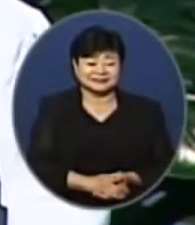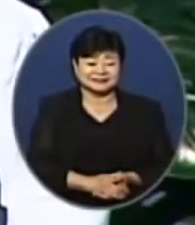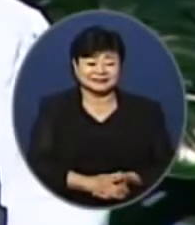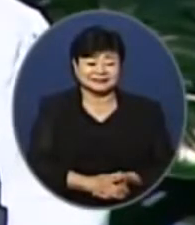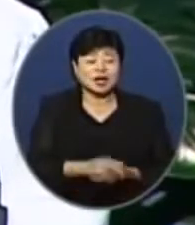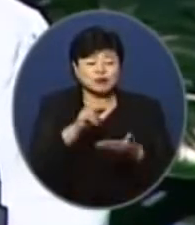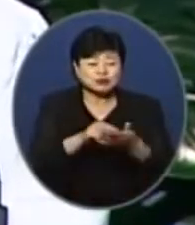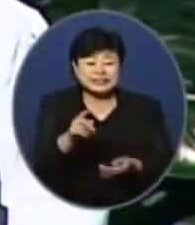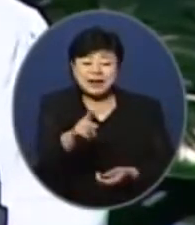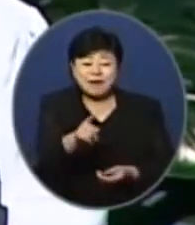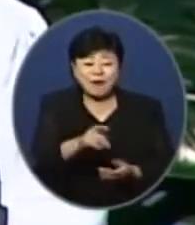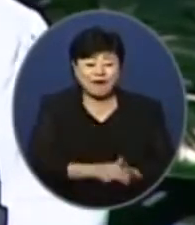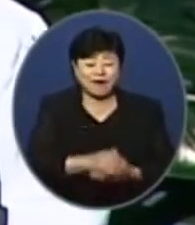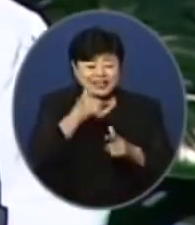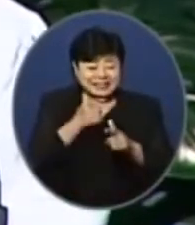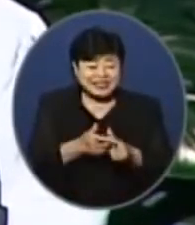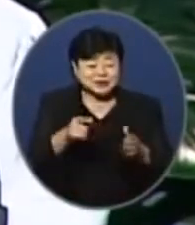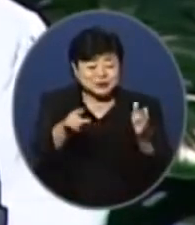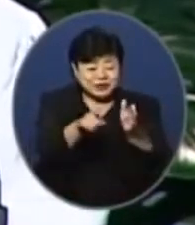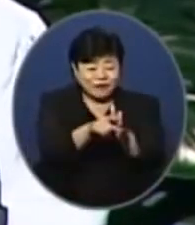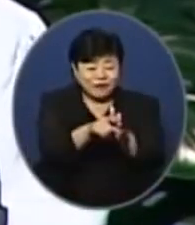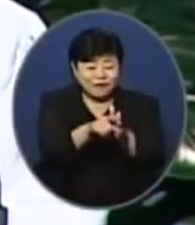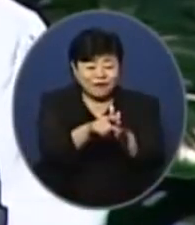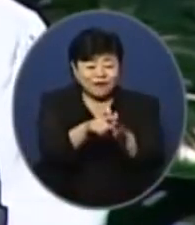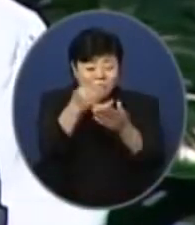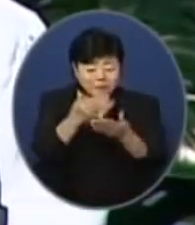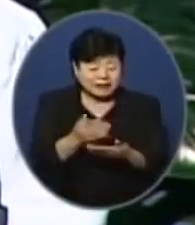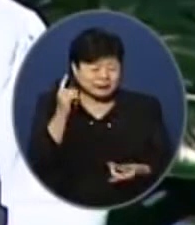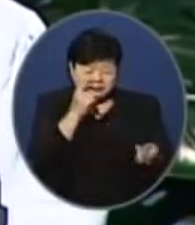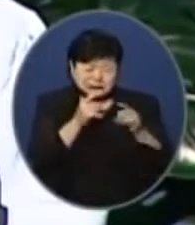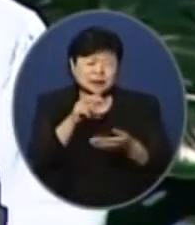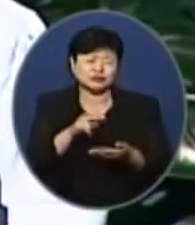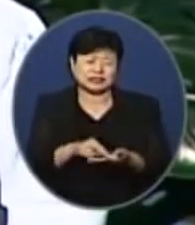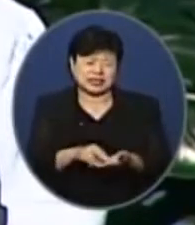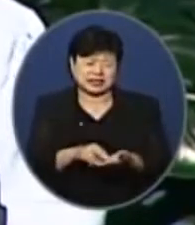근데 문제는 예수 믿고 받는 상처입니다.